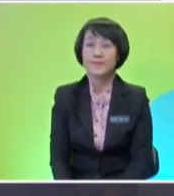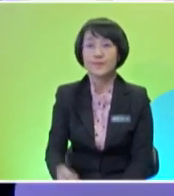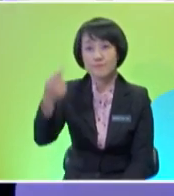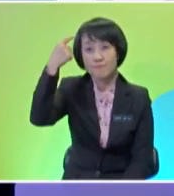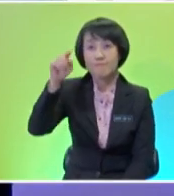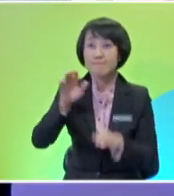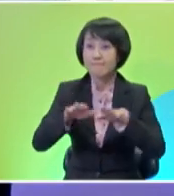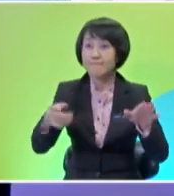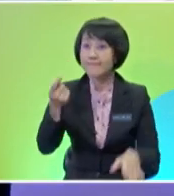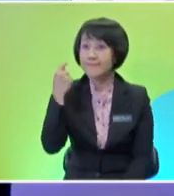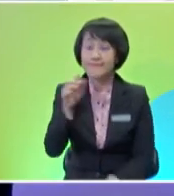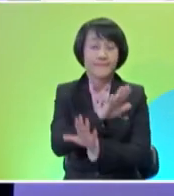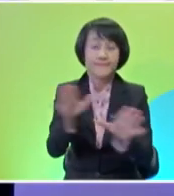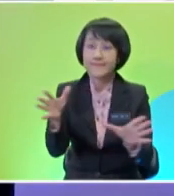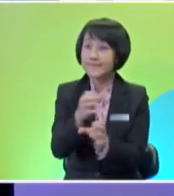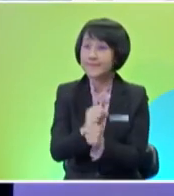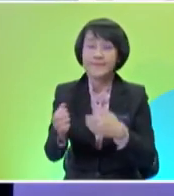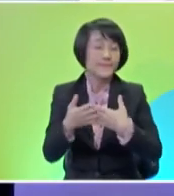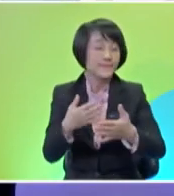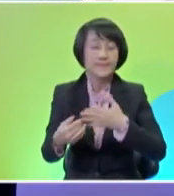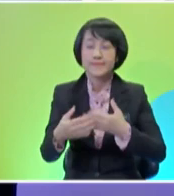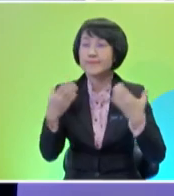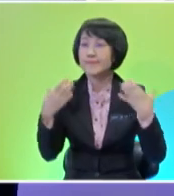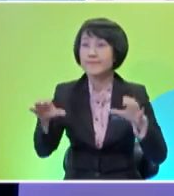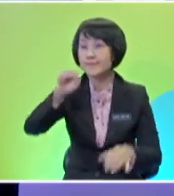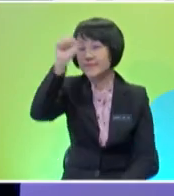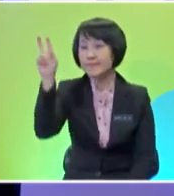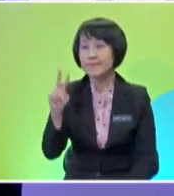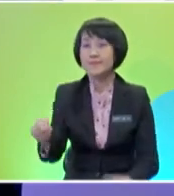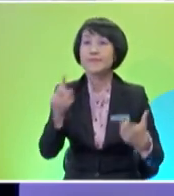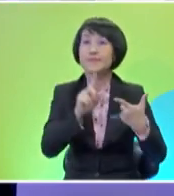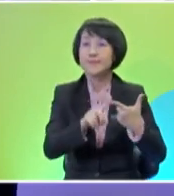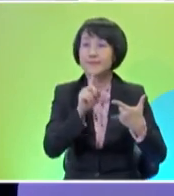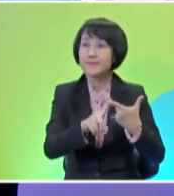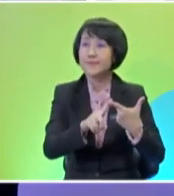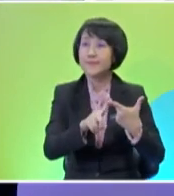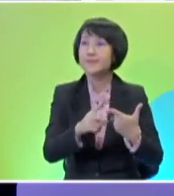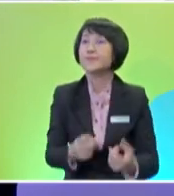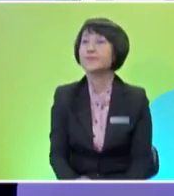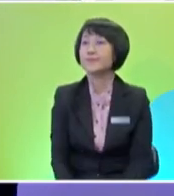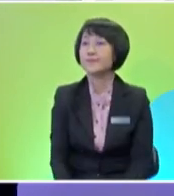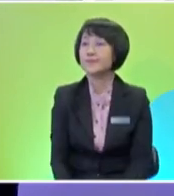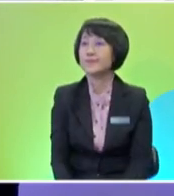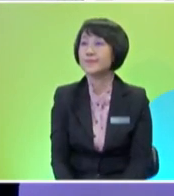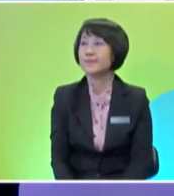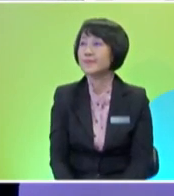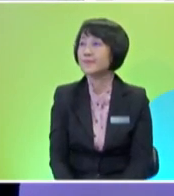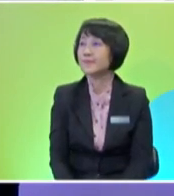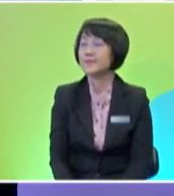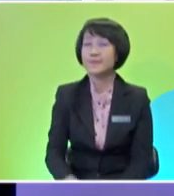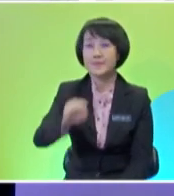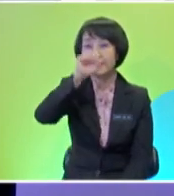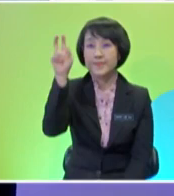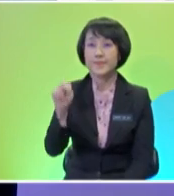tadi tak dapat kita coba untuk soalnya kedua kita tengok pula soal lain yang kedua Yang kedua